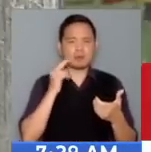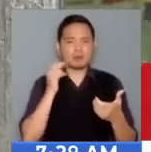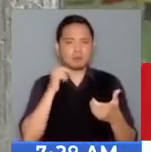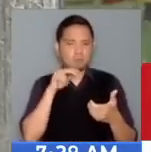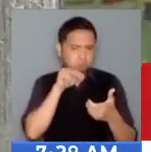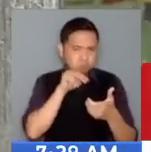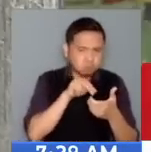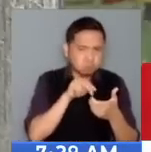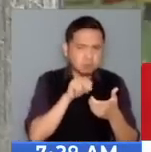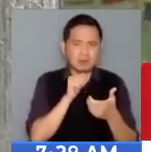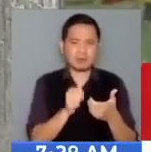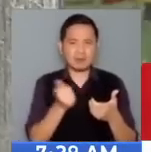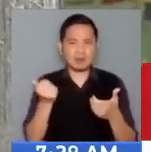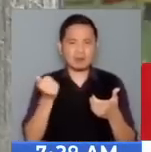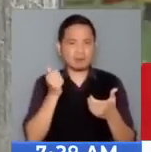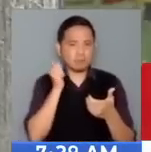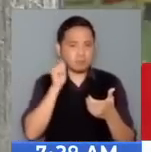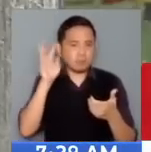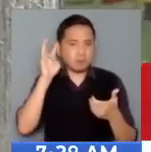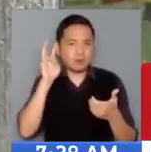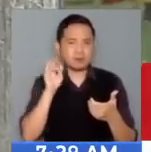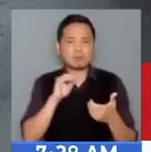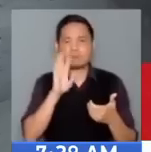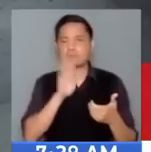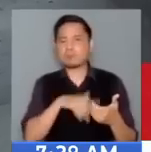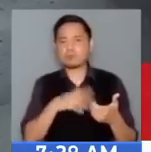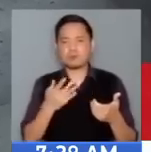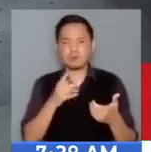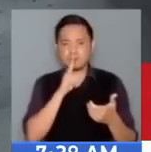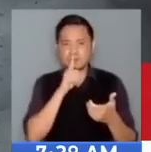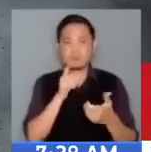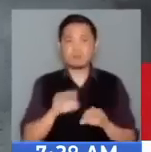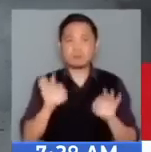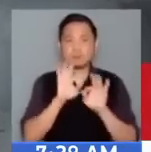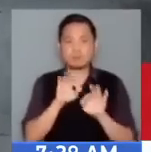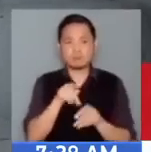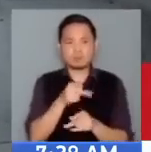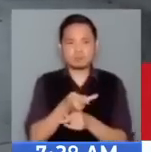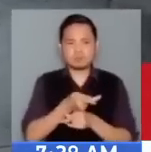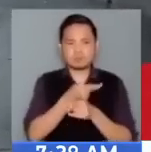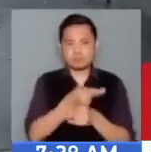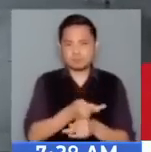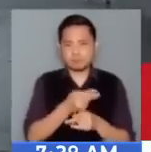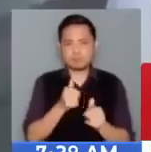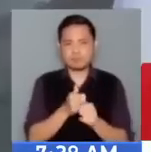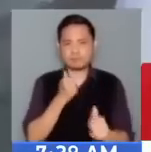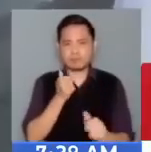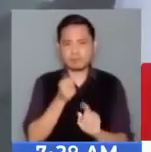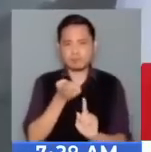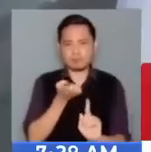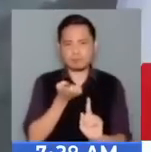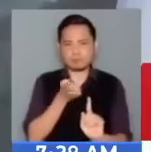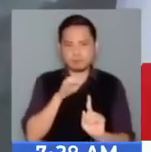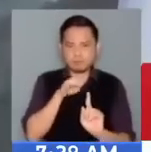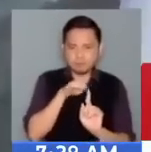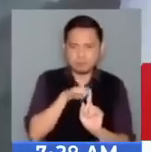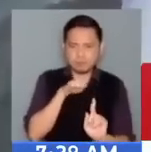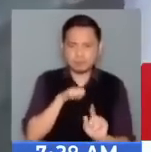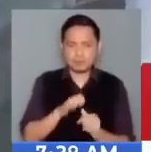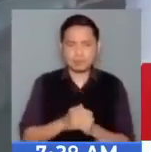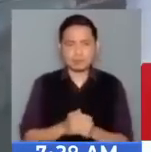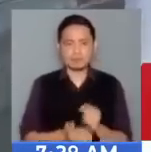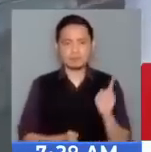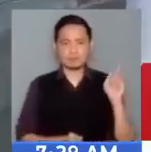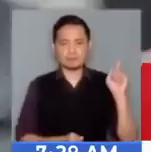para hindi ka mabiktima. Ang pagmamatsyag naman ng security guard na si Salvador Reyes, hindi lang sa trabaho kundi pati sa